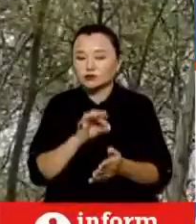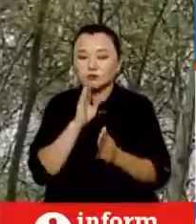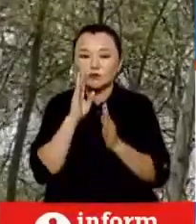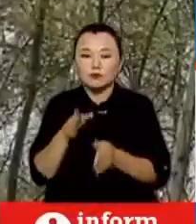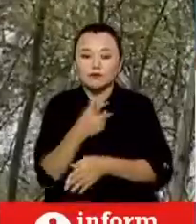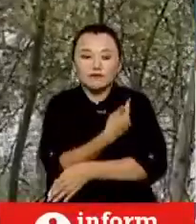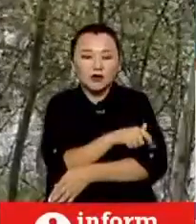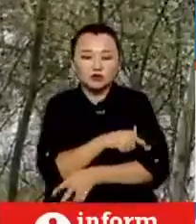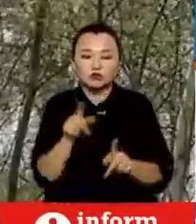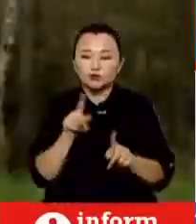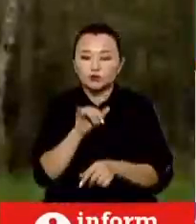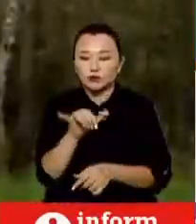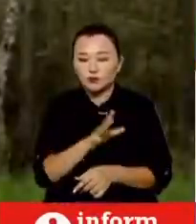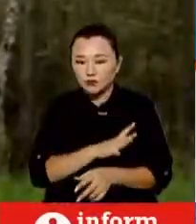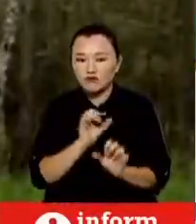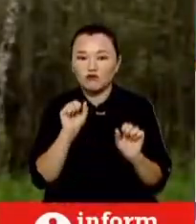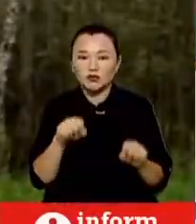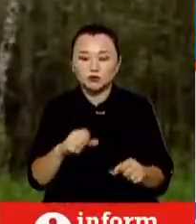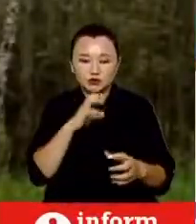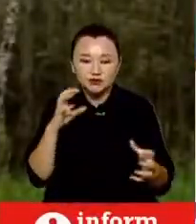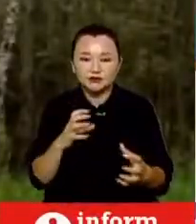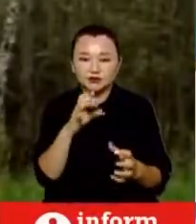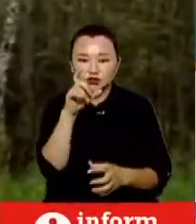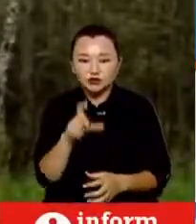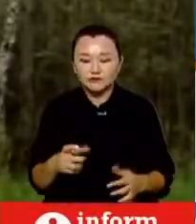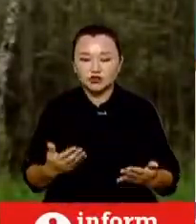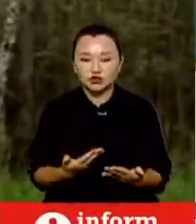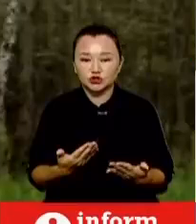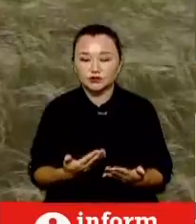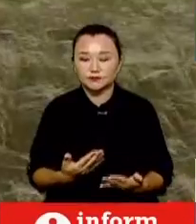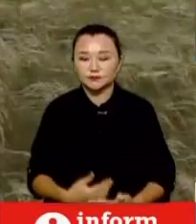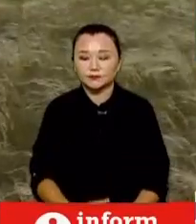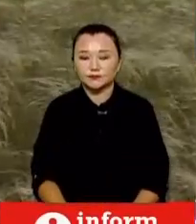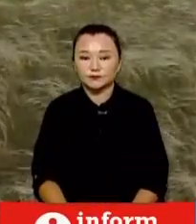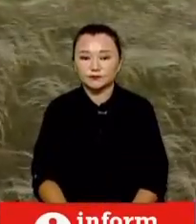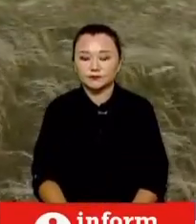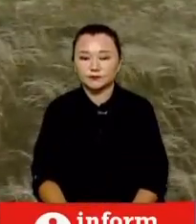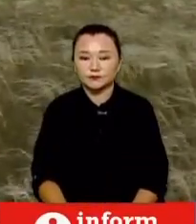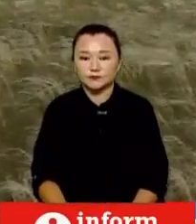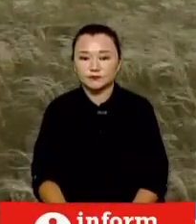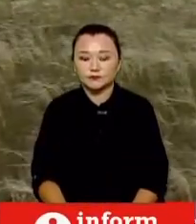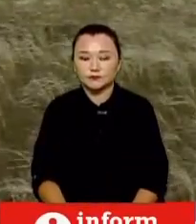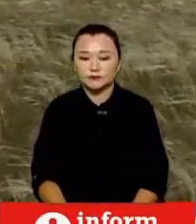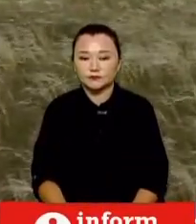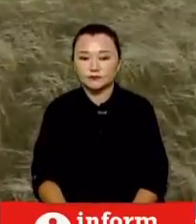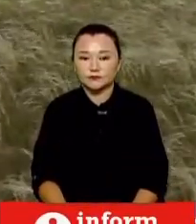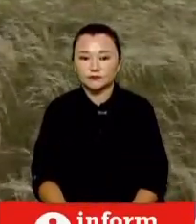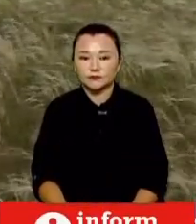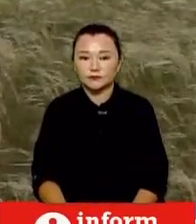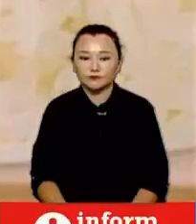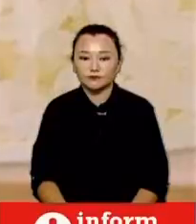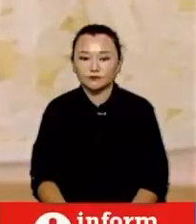врачам, чтобы у них была возможность сохранить человеку жизнь. Эльмира Ержанова, Азамат Кубегенов, Информбюро,